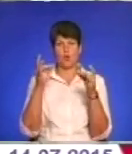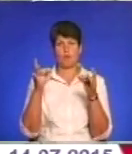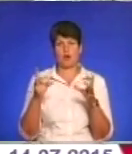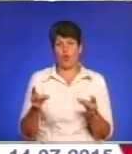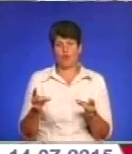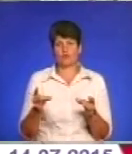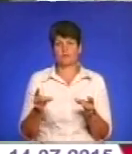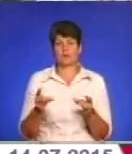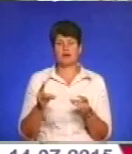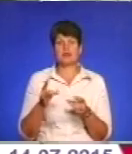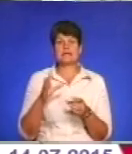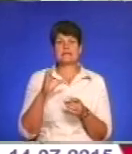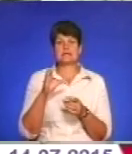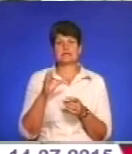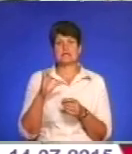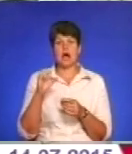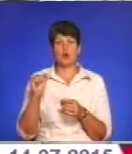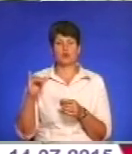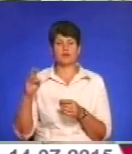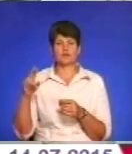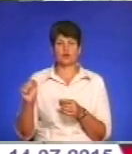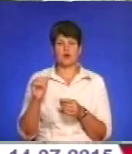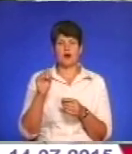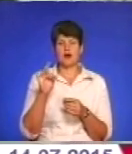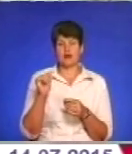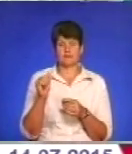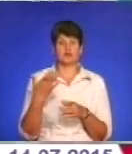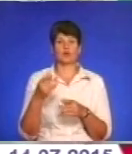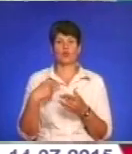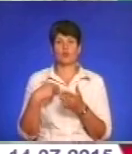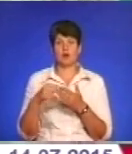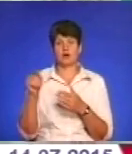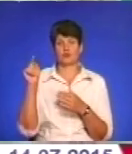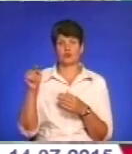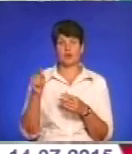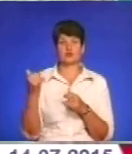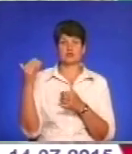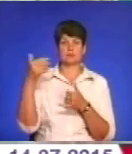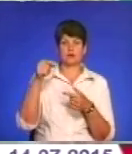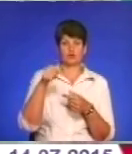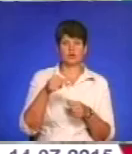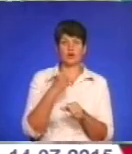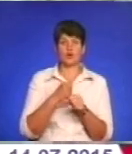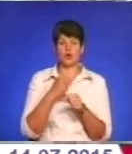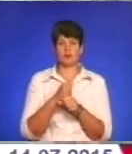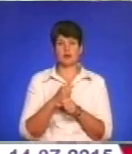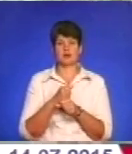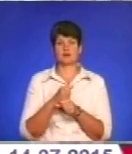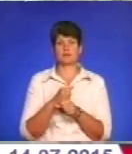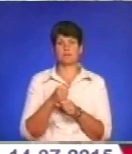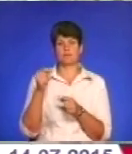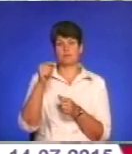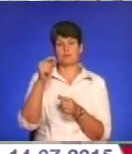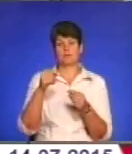із Саудівської Аравії закупляють сюди, у Тернопілі, потім засипають в цей апарат, після чого він виготовляє ось такі пляшки